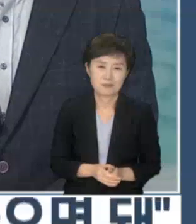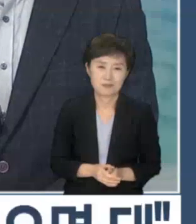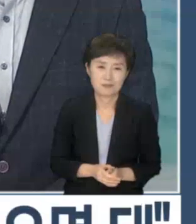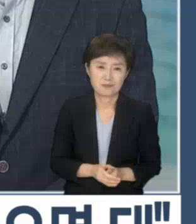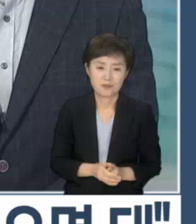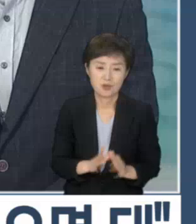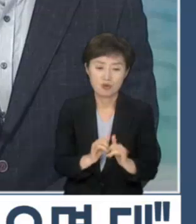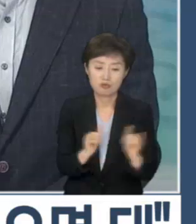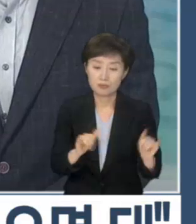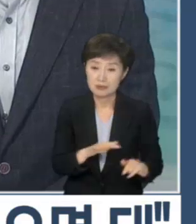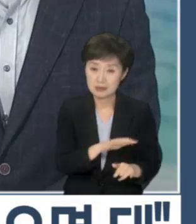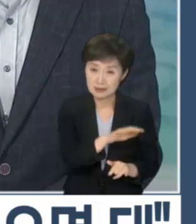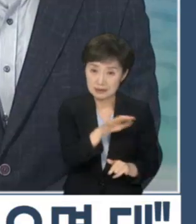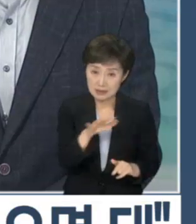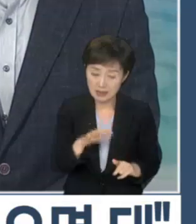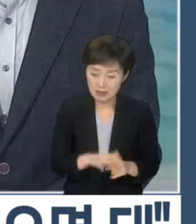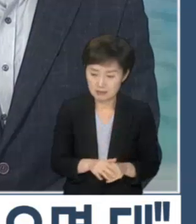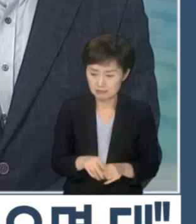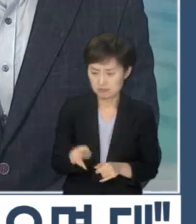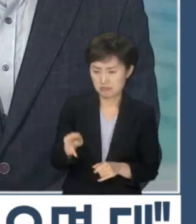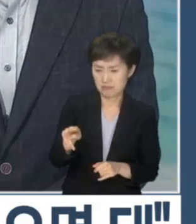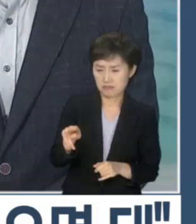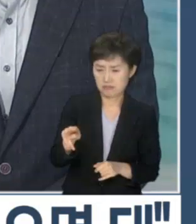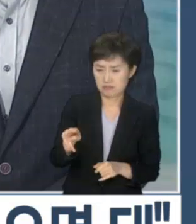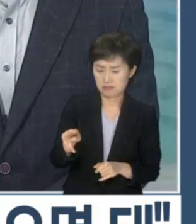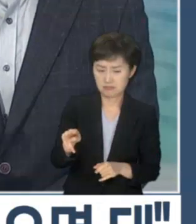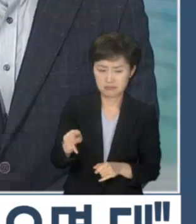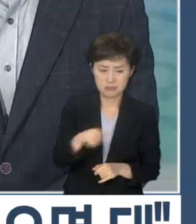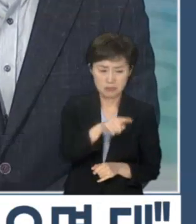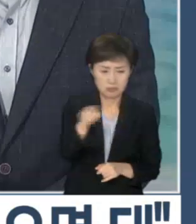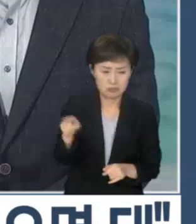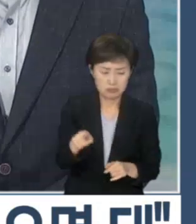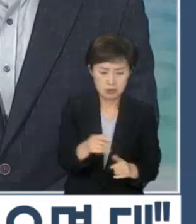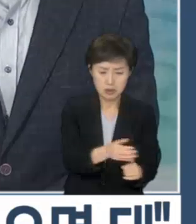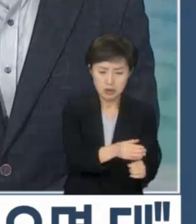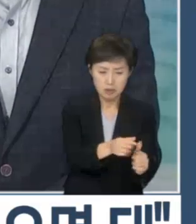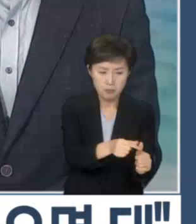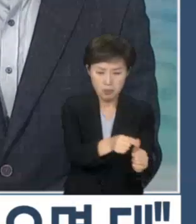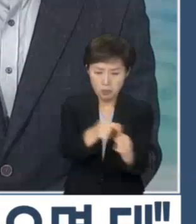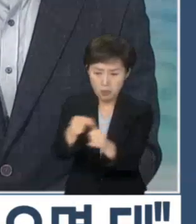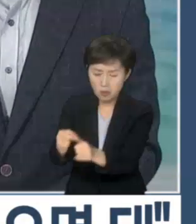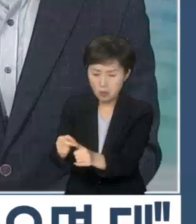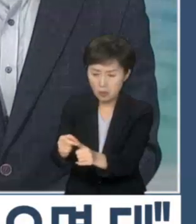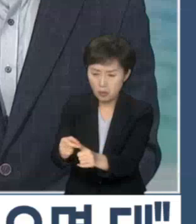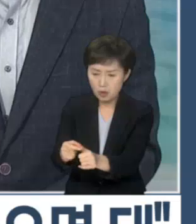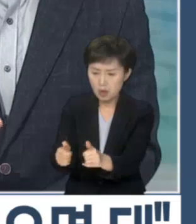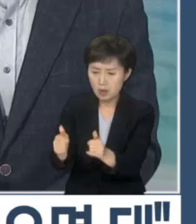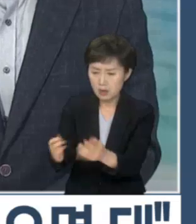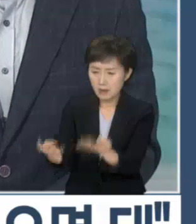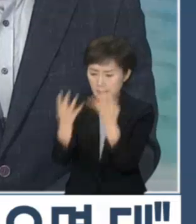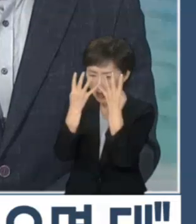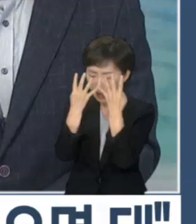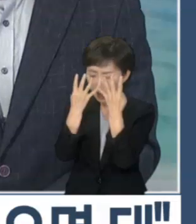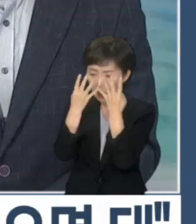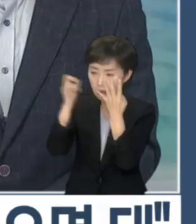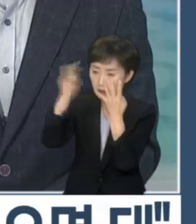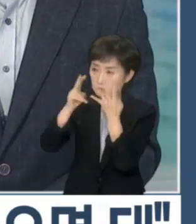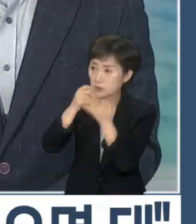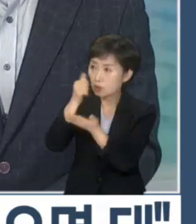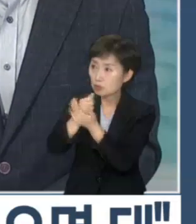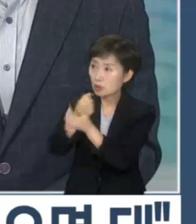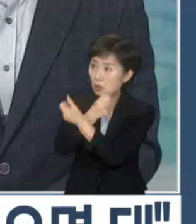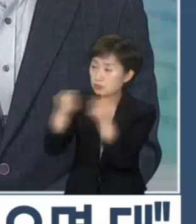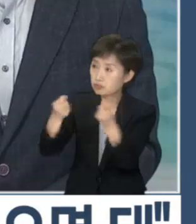바로 느끼고 있는 이건 말도 안 돼. 강서구청장 보궐선거에 원인을 제공한 사람을 어떻게 다시 공천해?